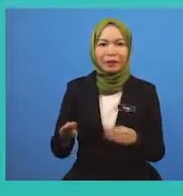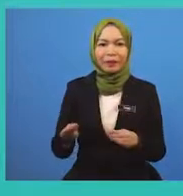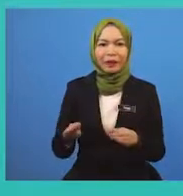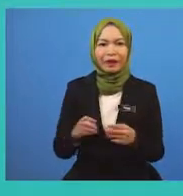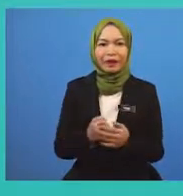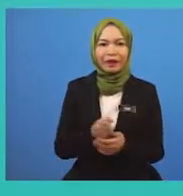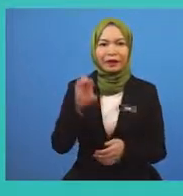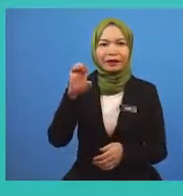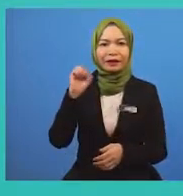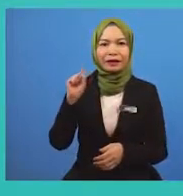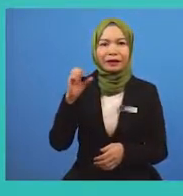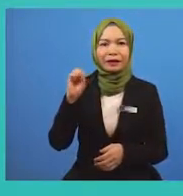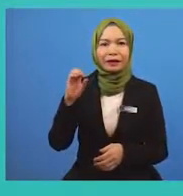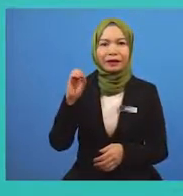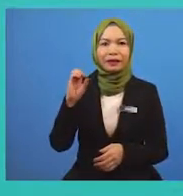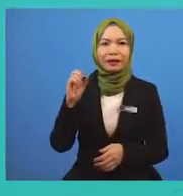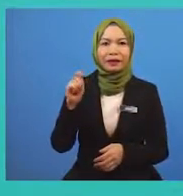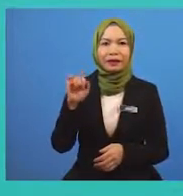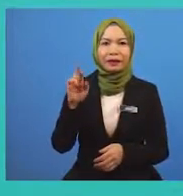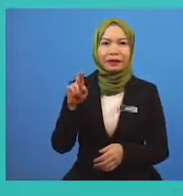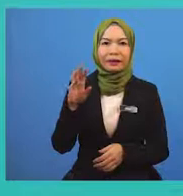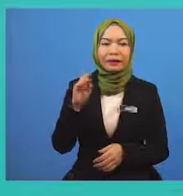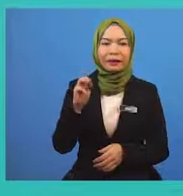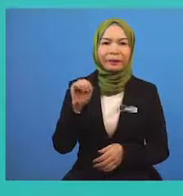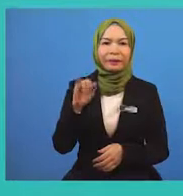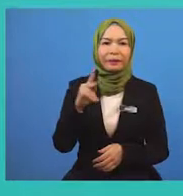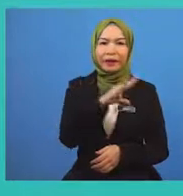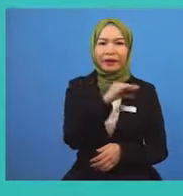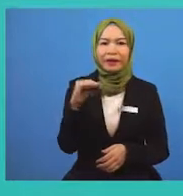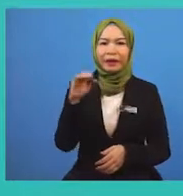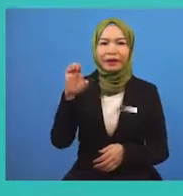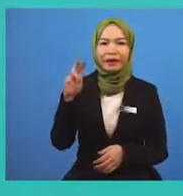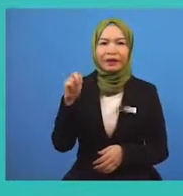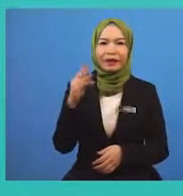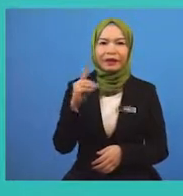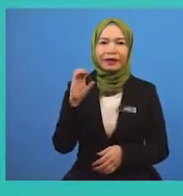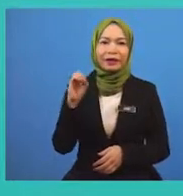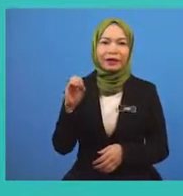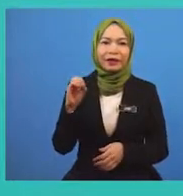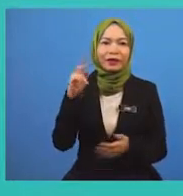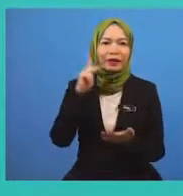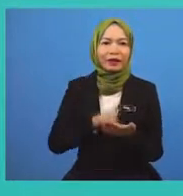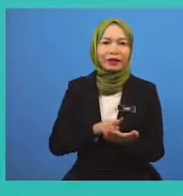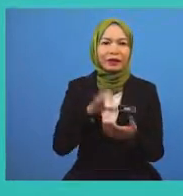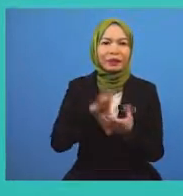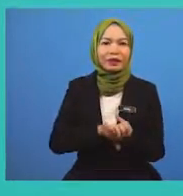endotermik. Kedua, mengenal pasti tindak balas eksotermik dan